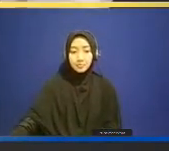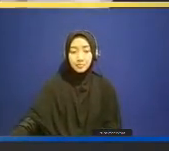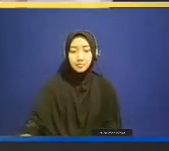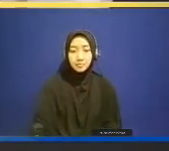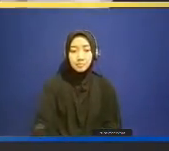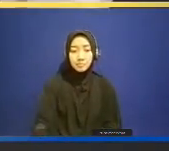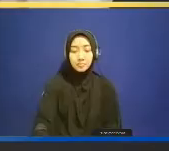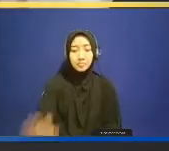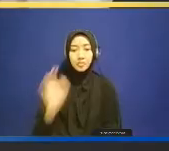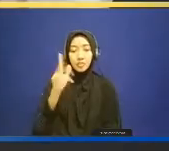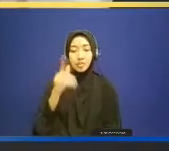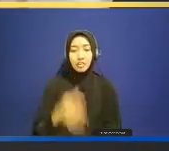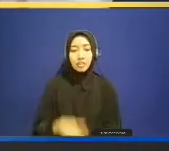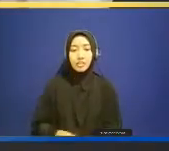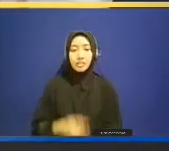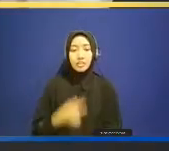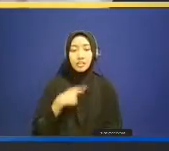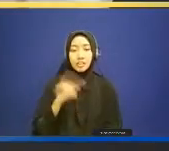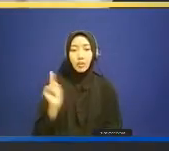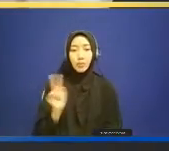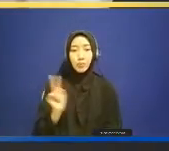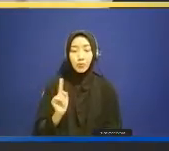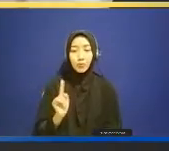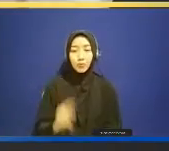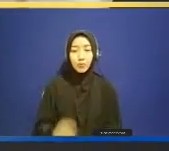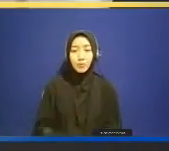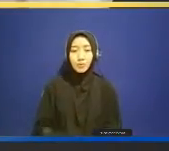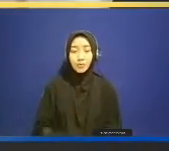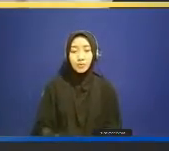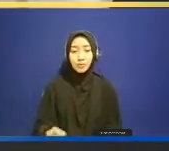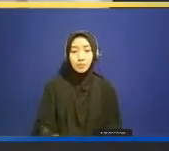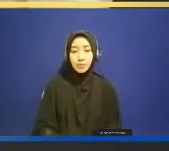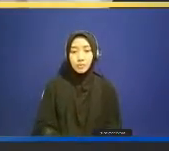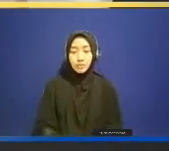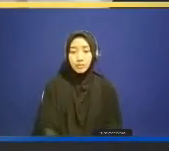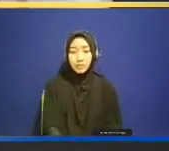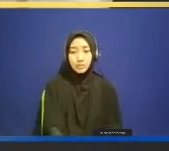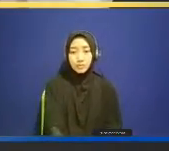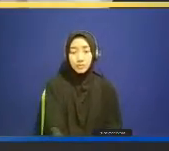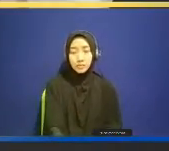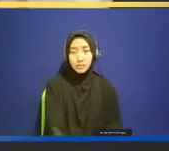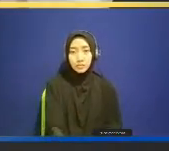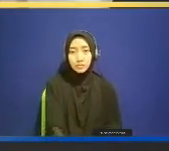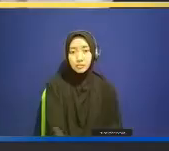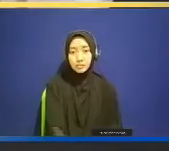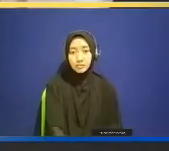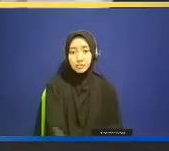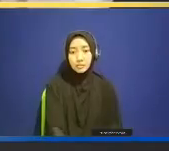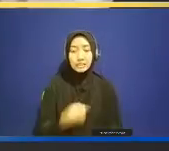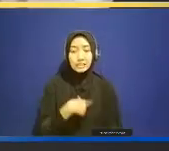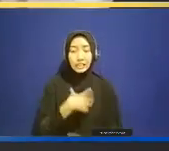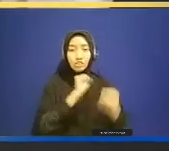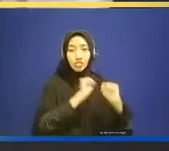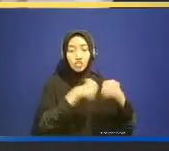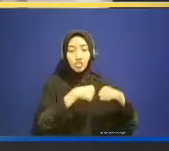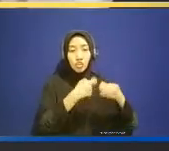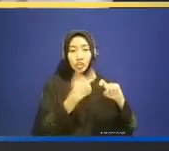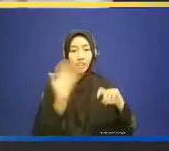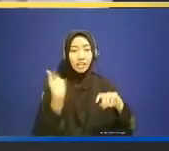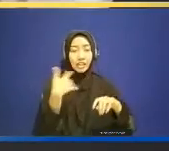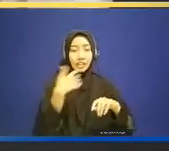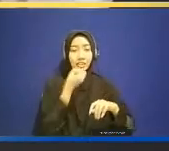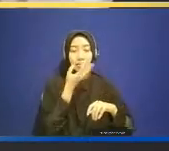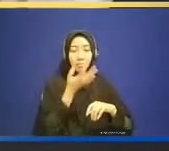Oke kalau gitu saja dulu deh silakan eh sepenuhnya Setuju dari yang